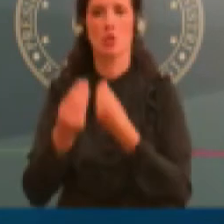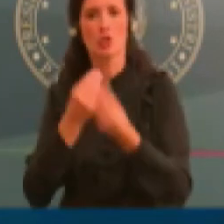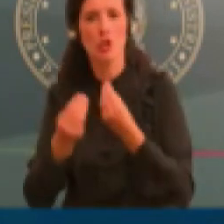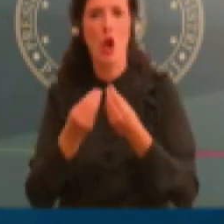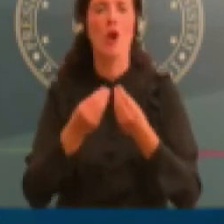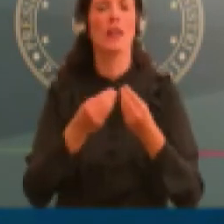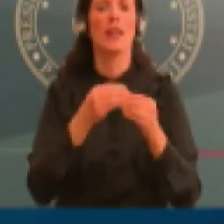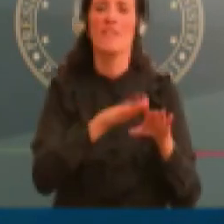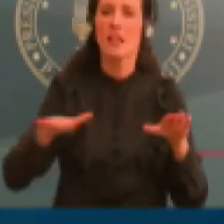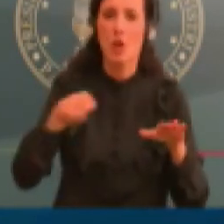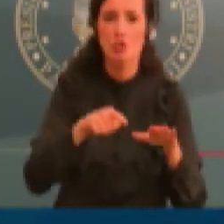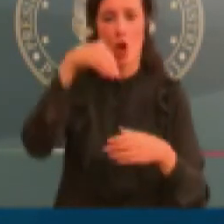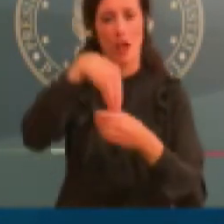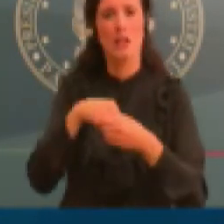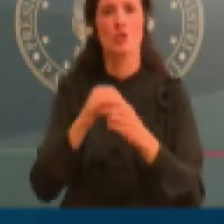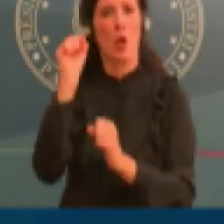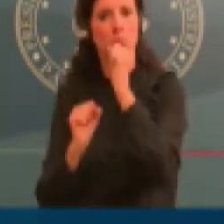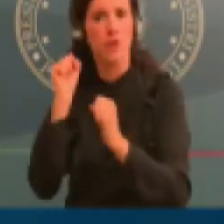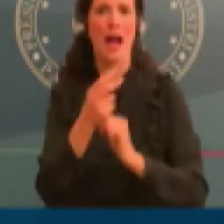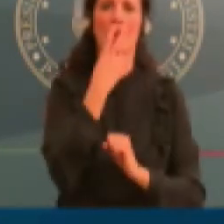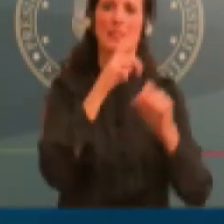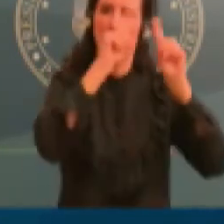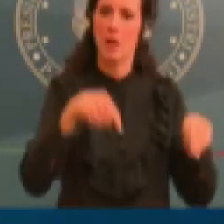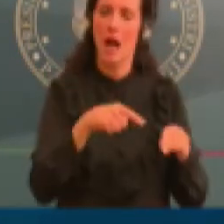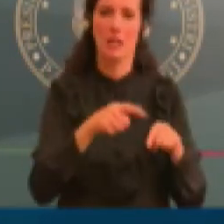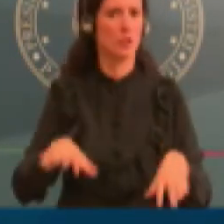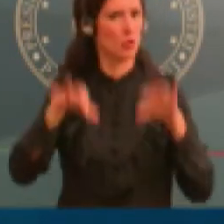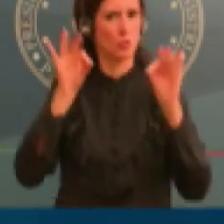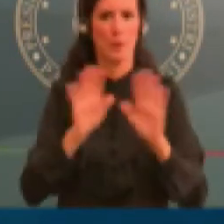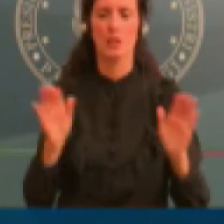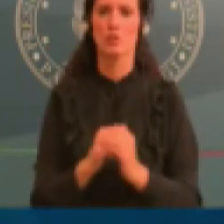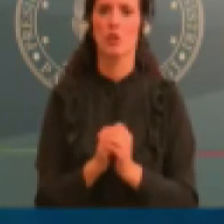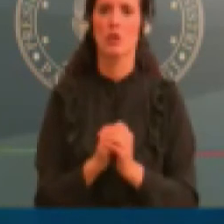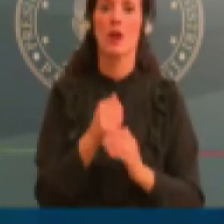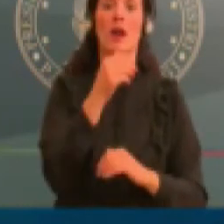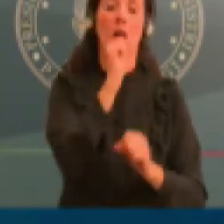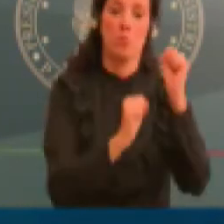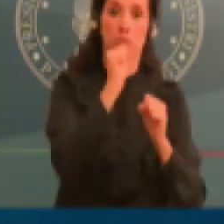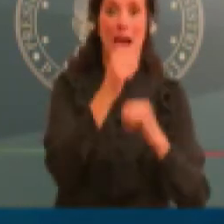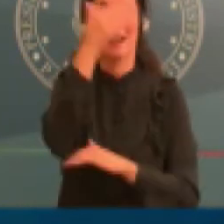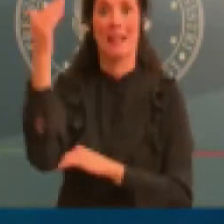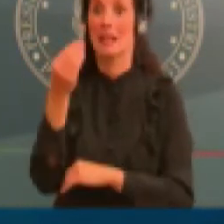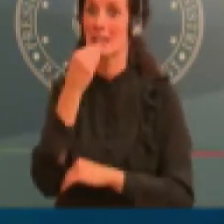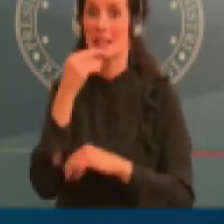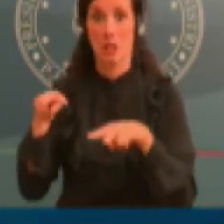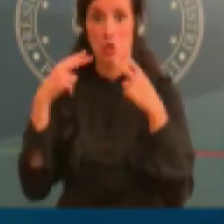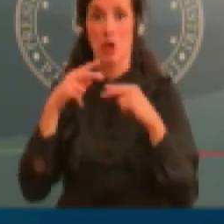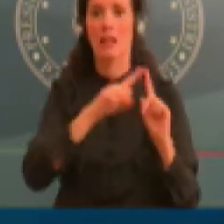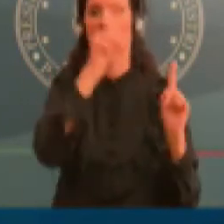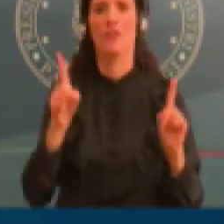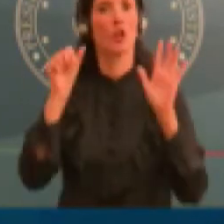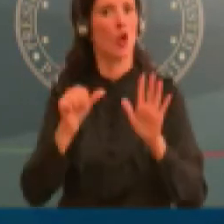sino alle ore 18 e l'asporto è consentito fino alle ore 22. Per la consegna a domicilio non ci sono